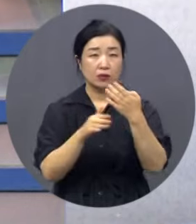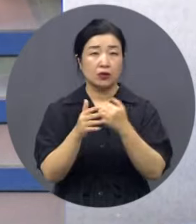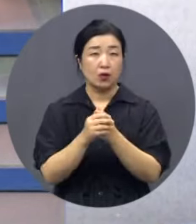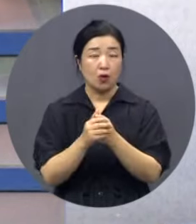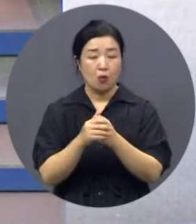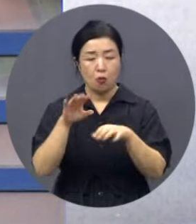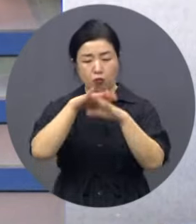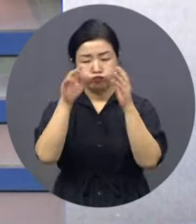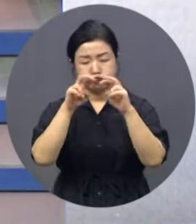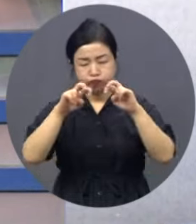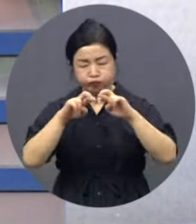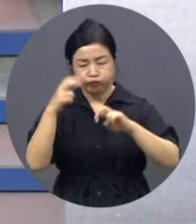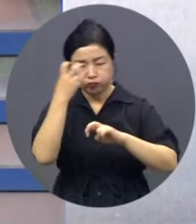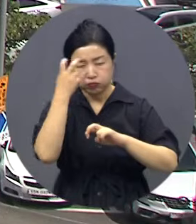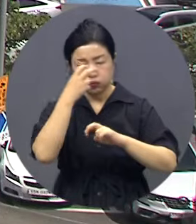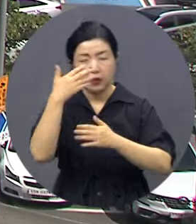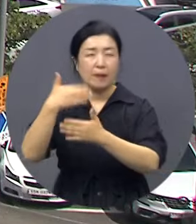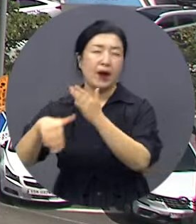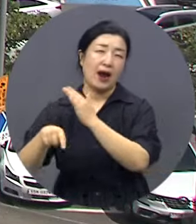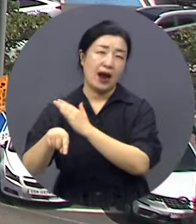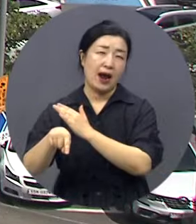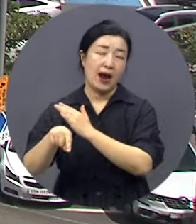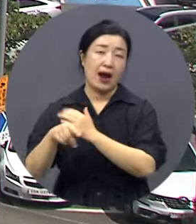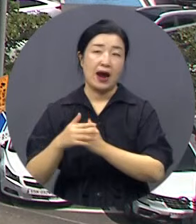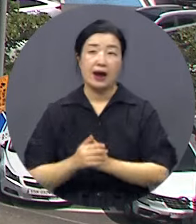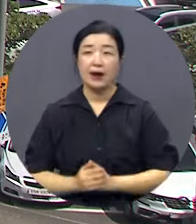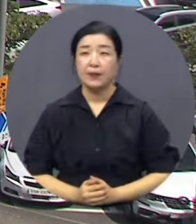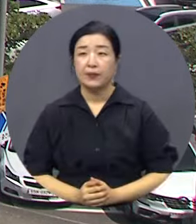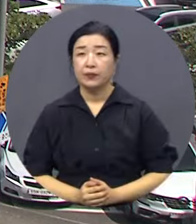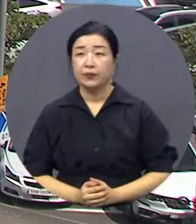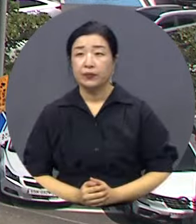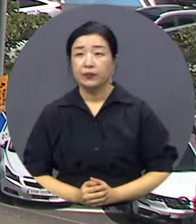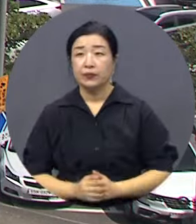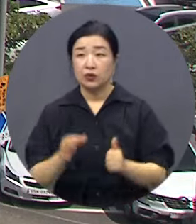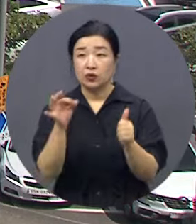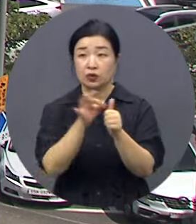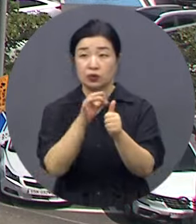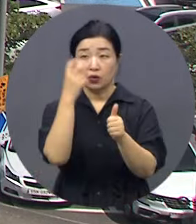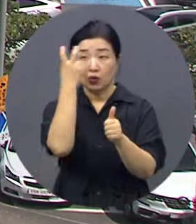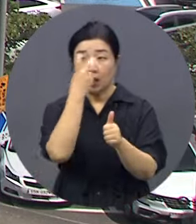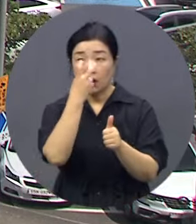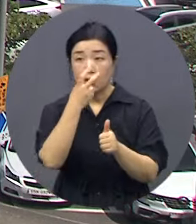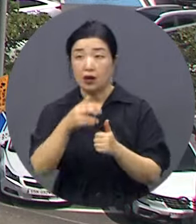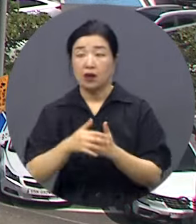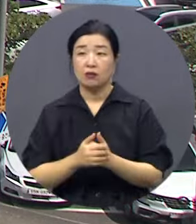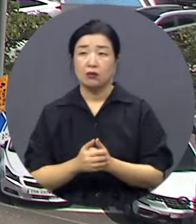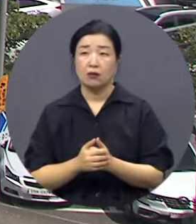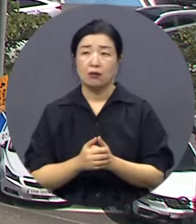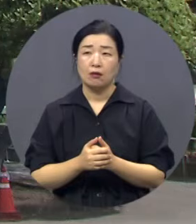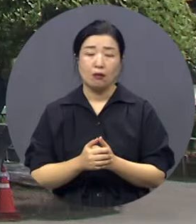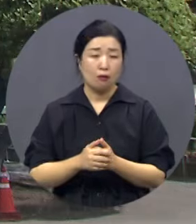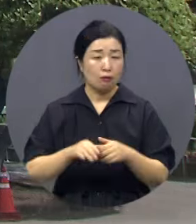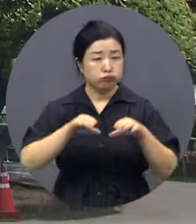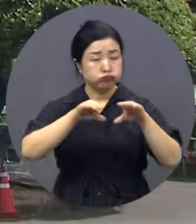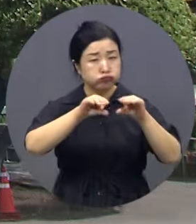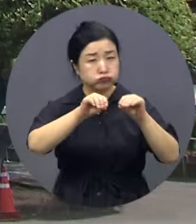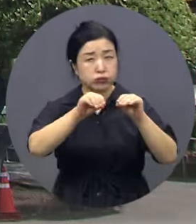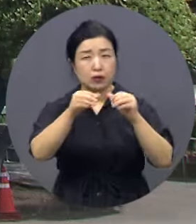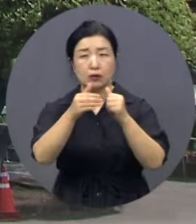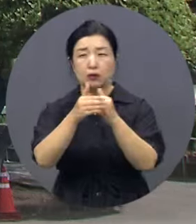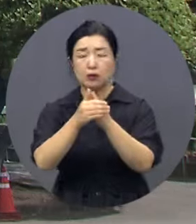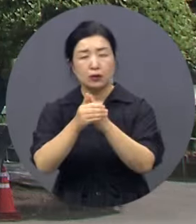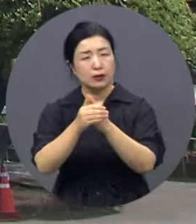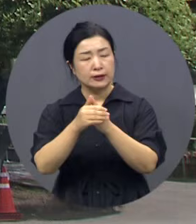전수 조사에서도 빠졌습니다 수급자 관리 같은 경우에도 중지가 돼버리면 이제 관리가 안 되는 거예요 인지만